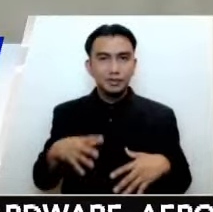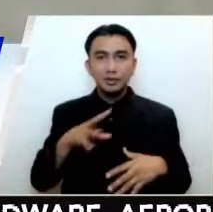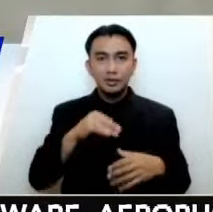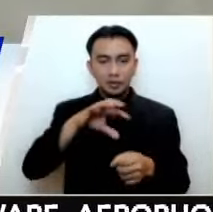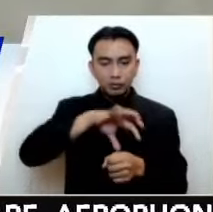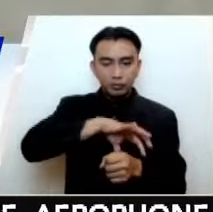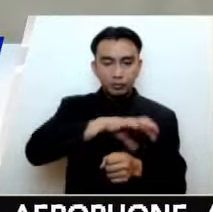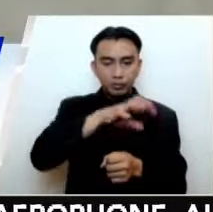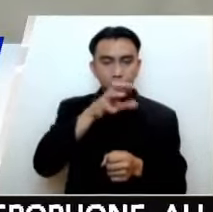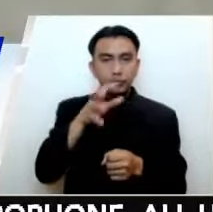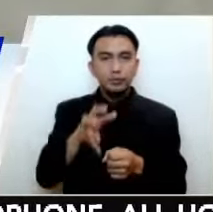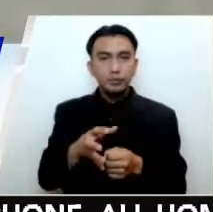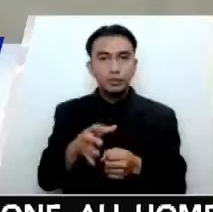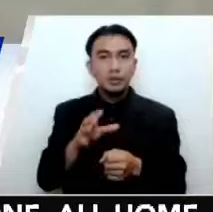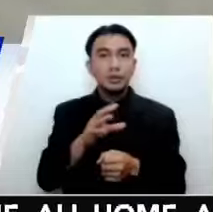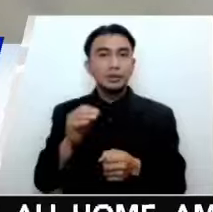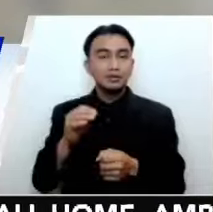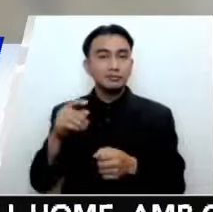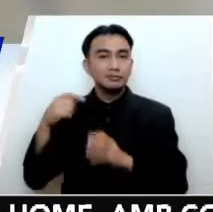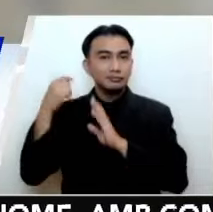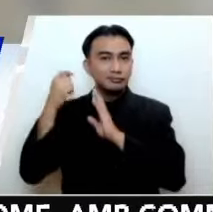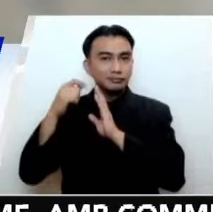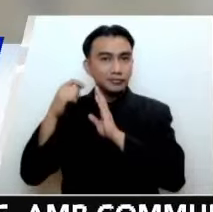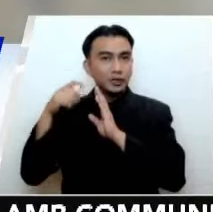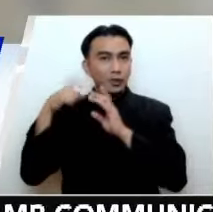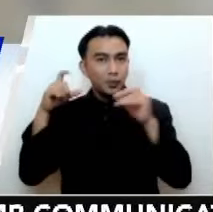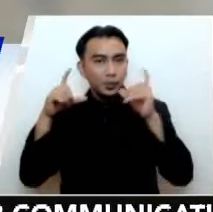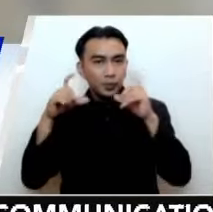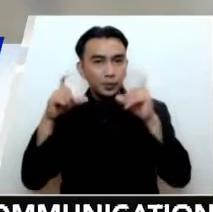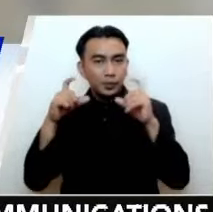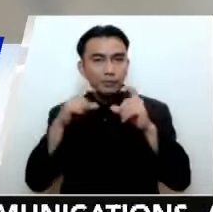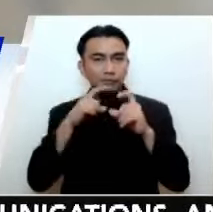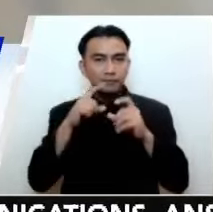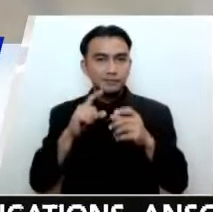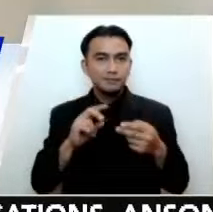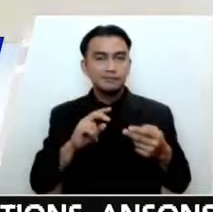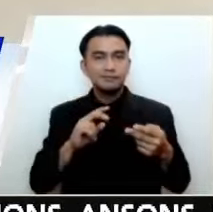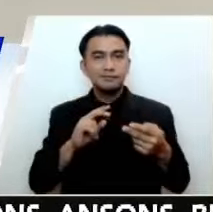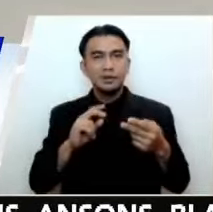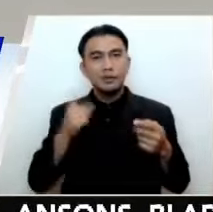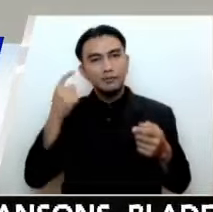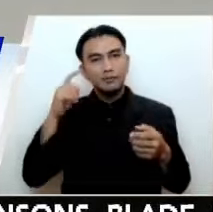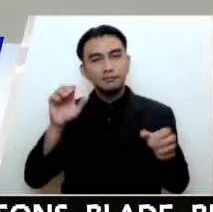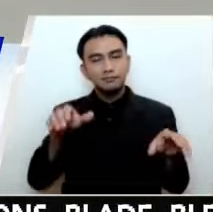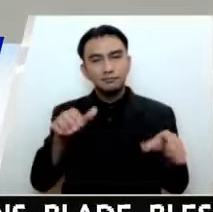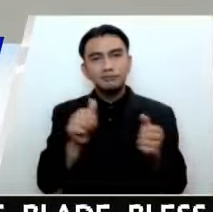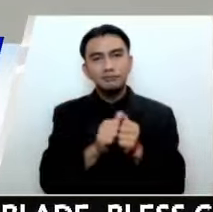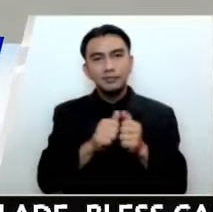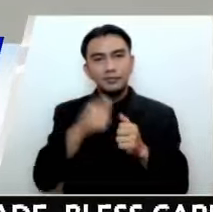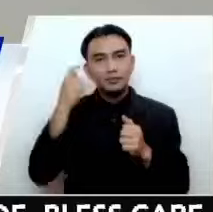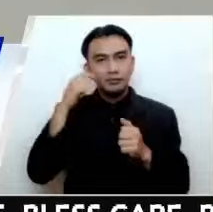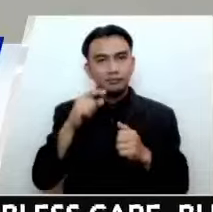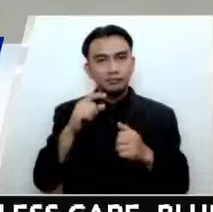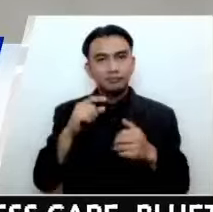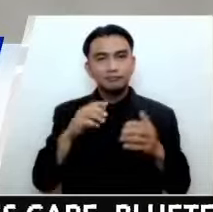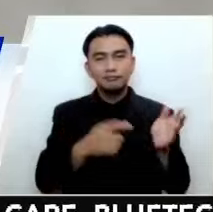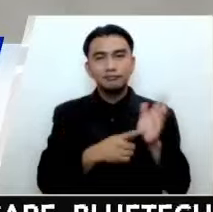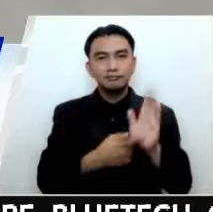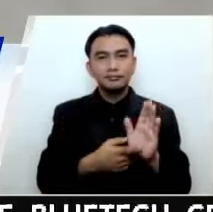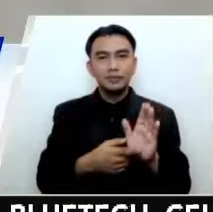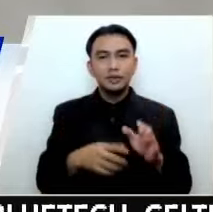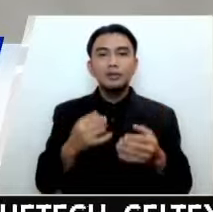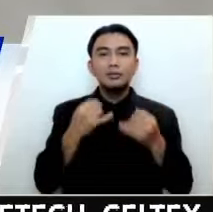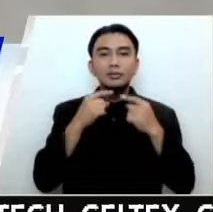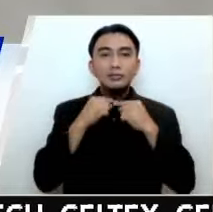celebrity photographer na si BJ Pascual ang kakolab ni Heart para sa feature na ito. Suot din ni Heart ang bespoke necklace adorned